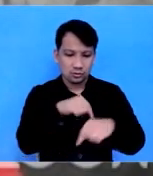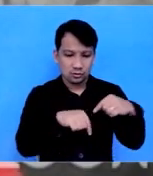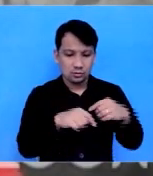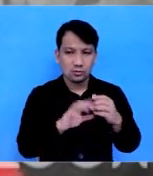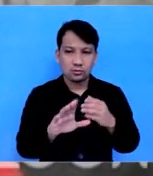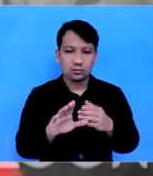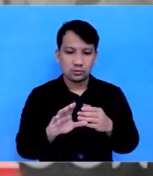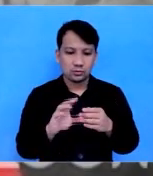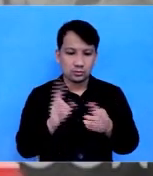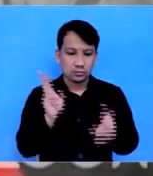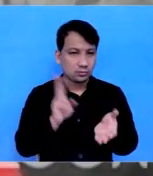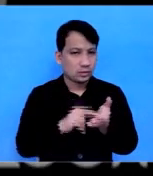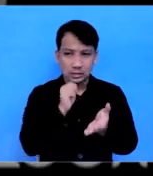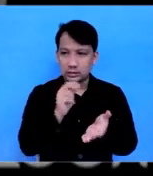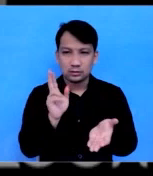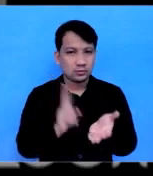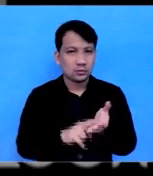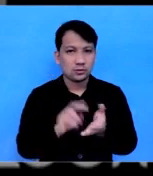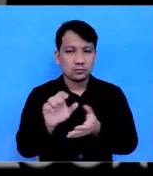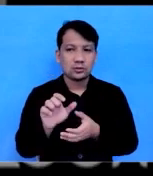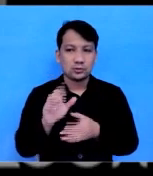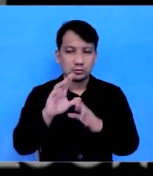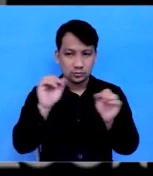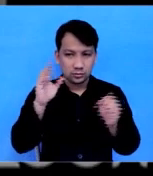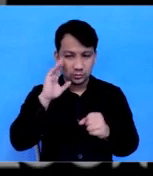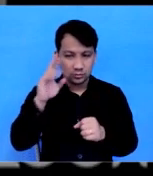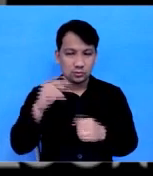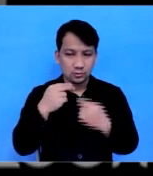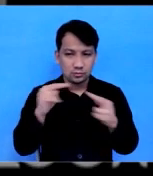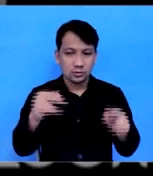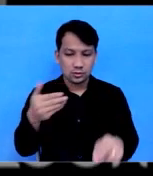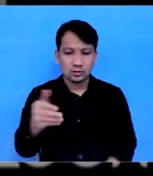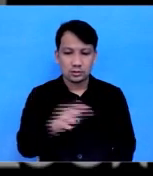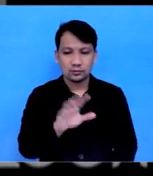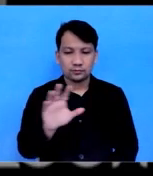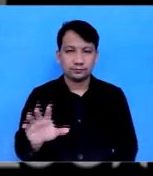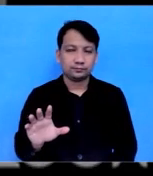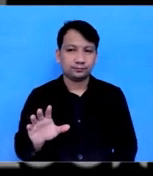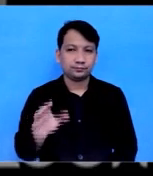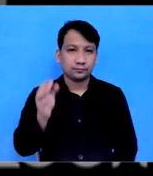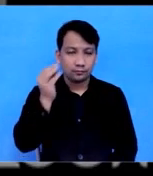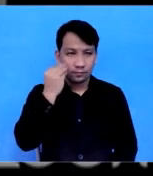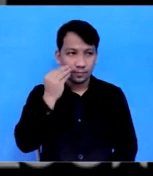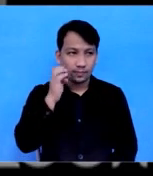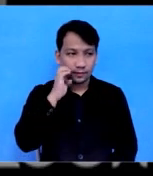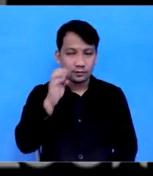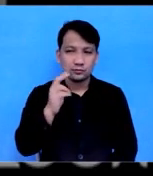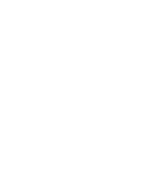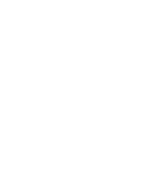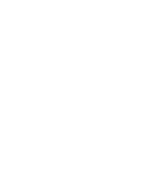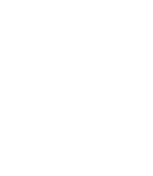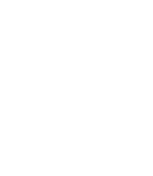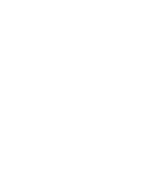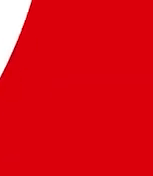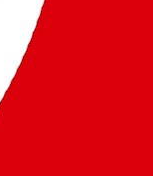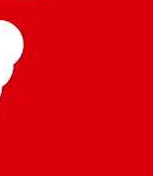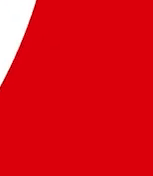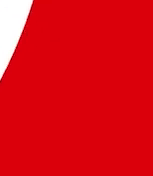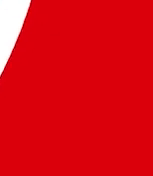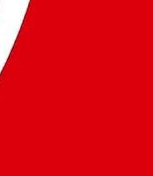pagdito ni Pangulong Marcos. Nagbabalita mula sa Frontline, Marian Enriquez, News 5.